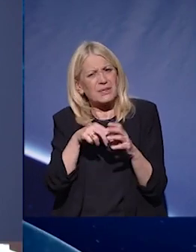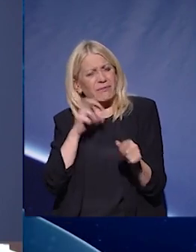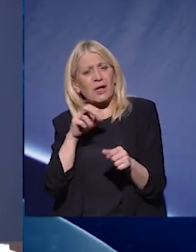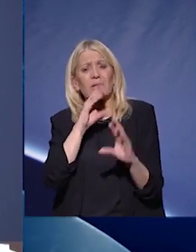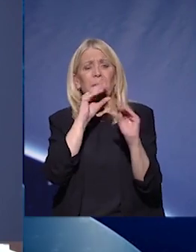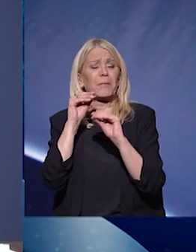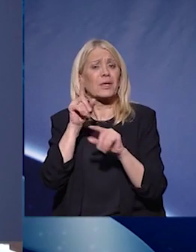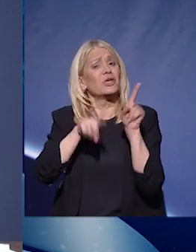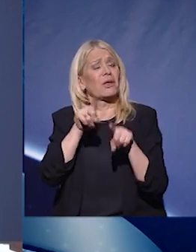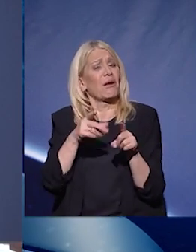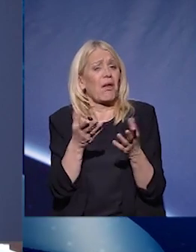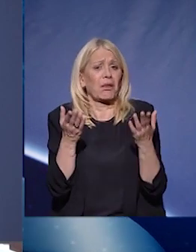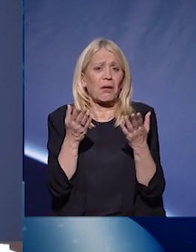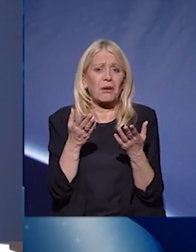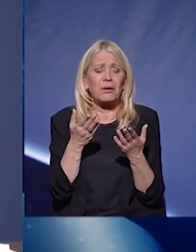pričati